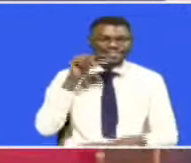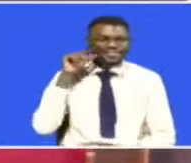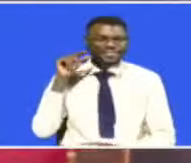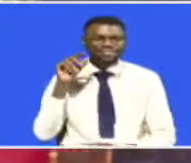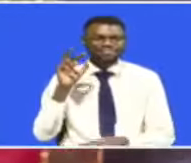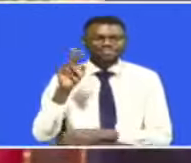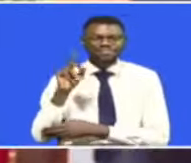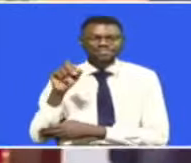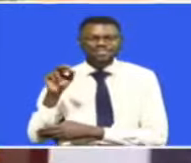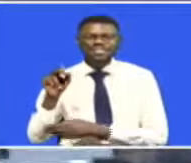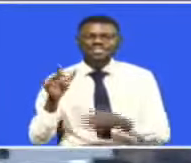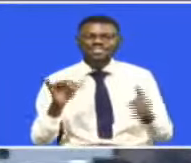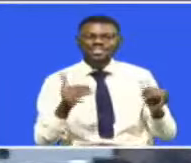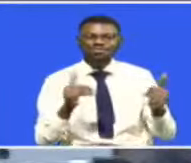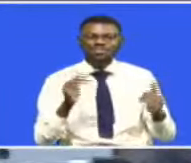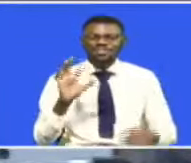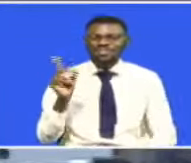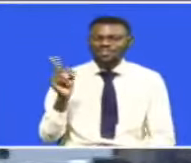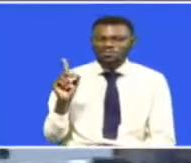KTN News Nairobi.